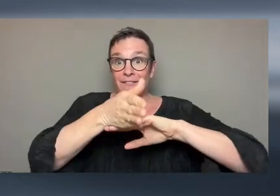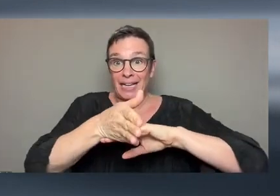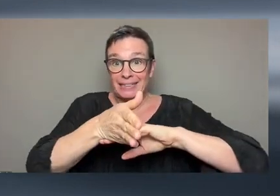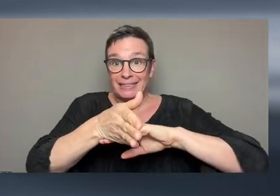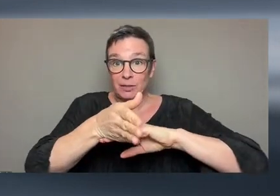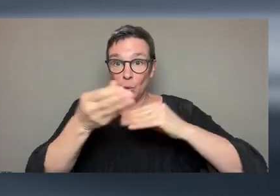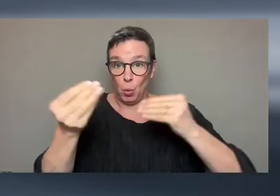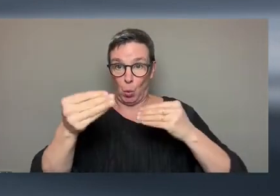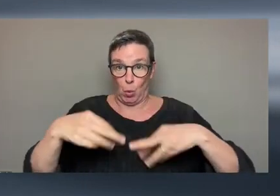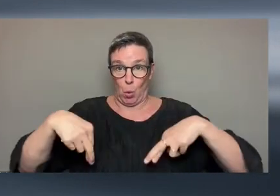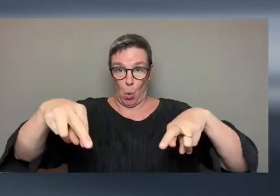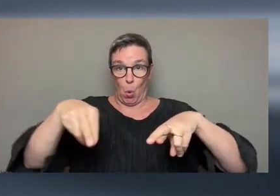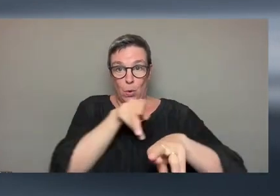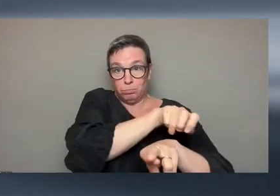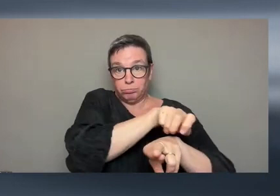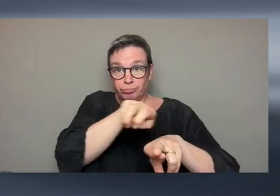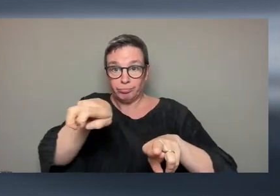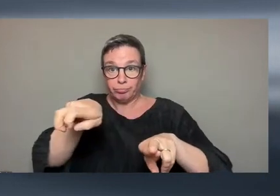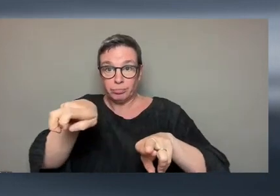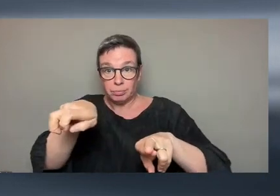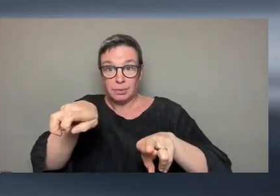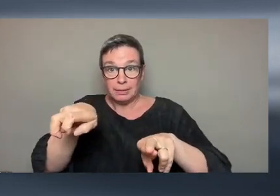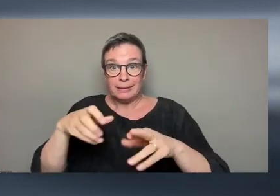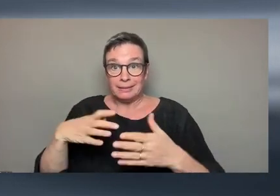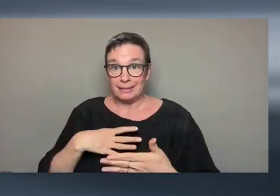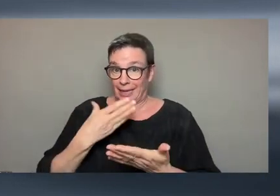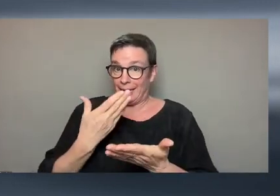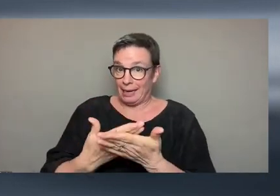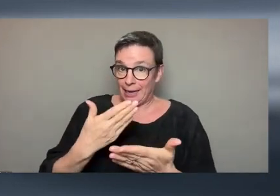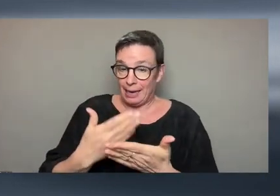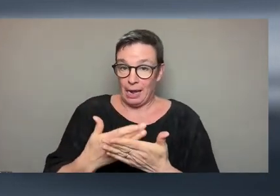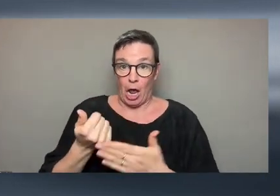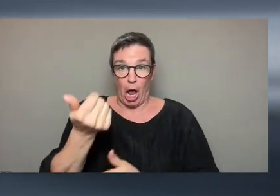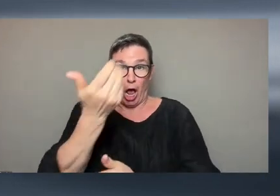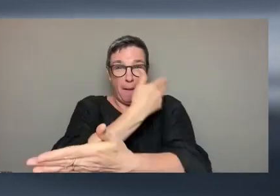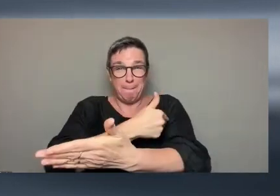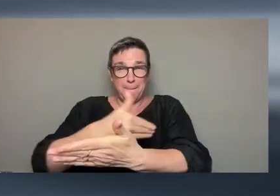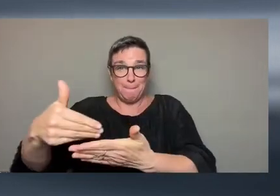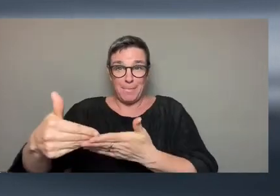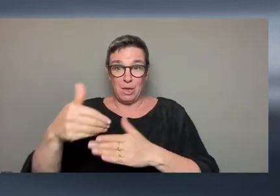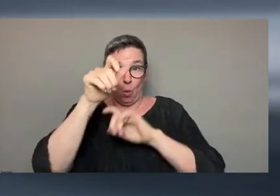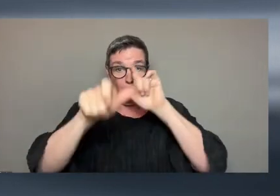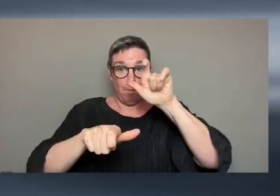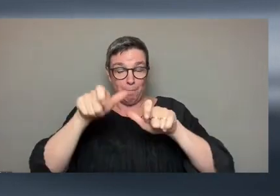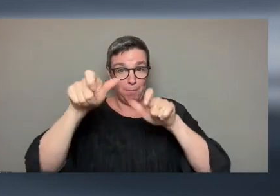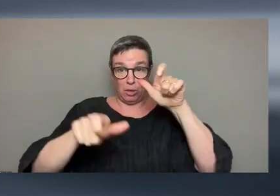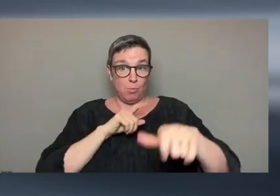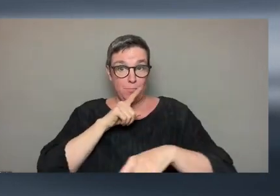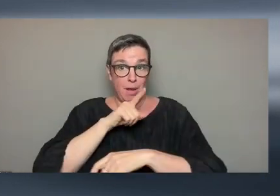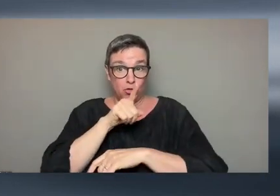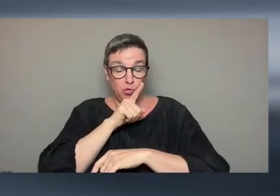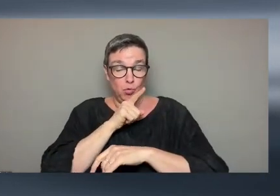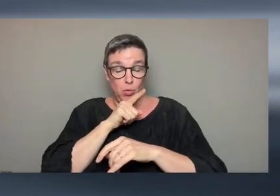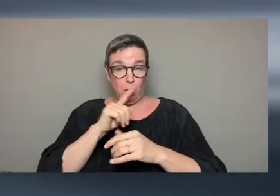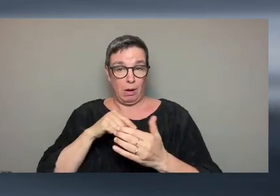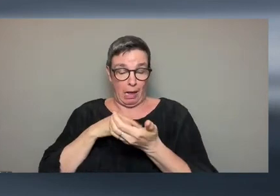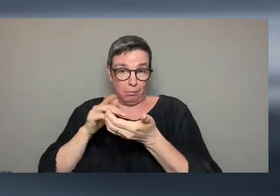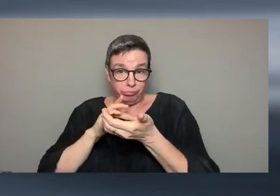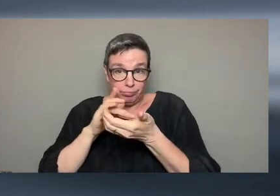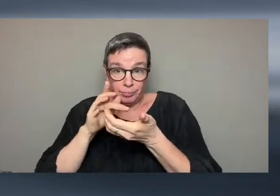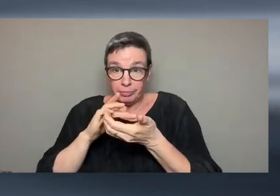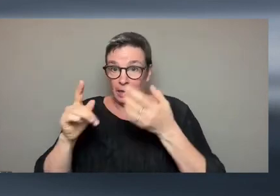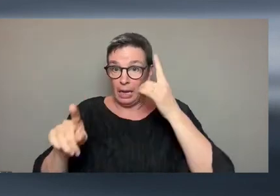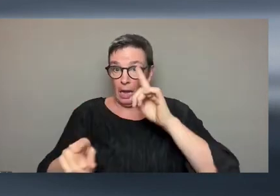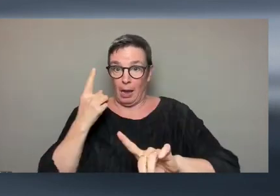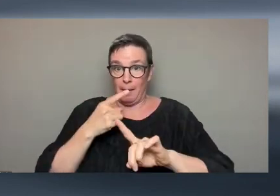pour. Et comme nous orientons des masses, nous avons plus d'1 million de voyageurs par jour, il est important d'orienter ces flots de personnes